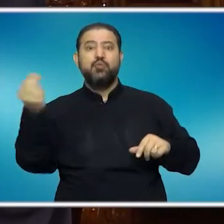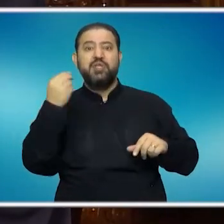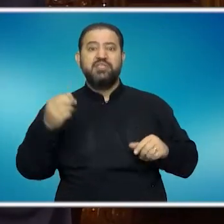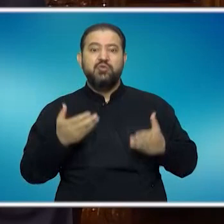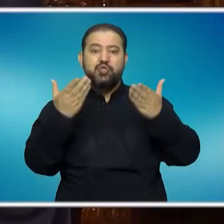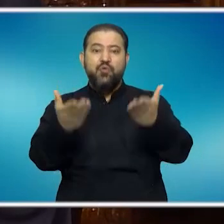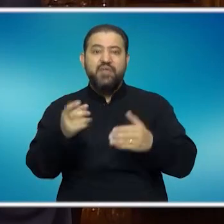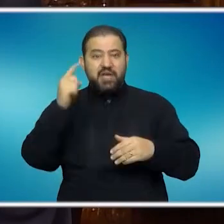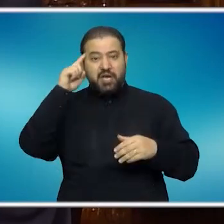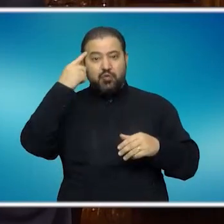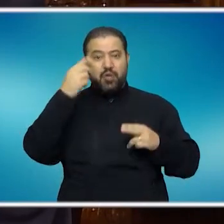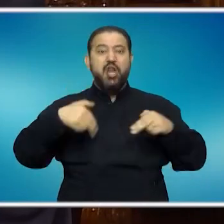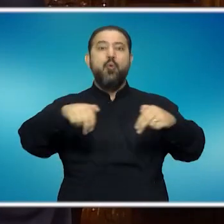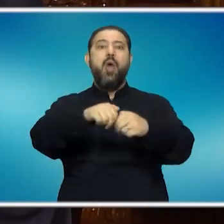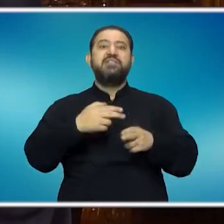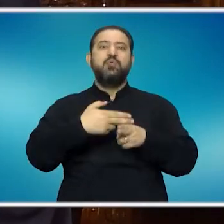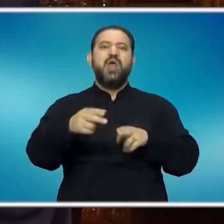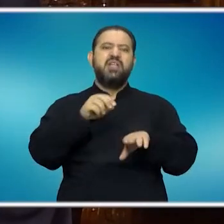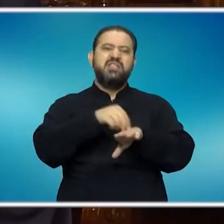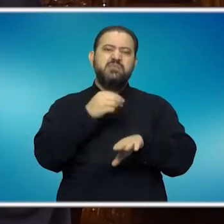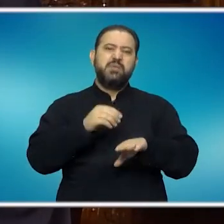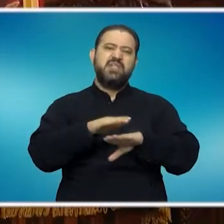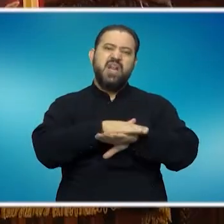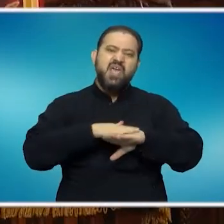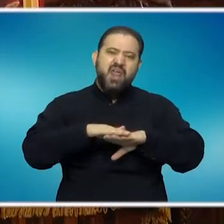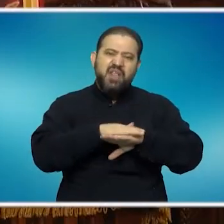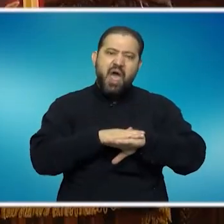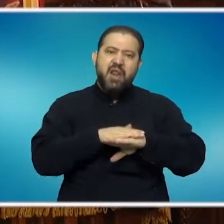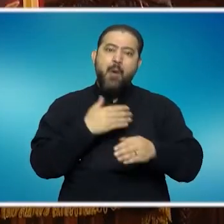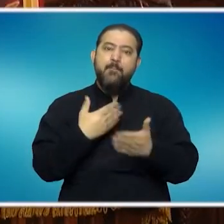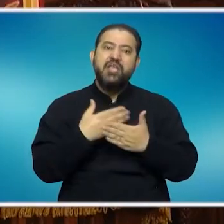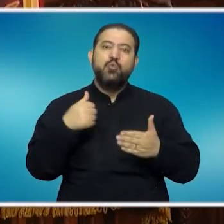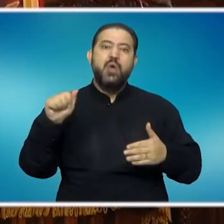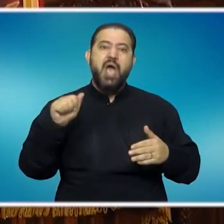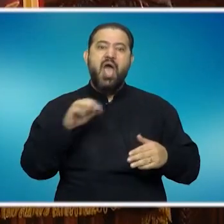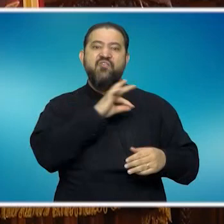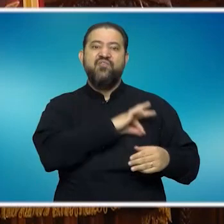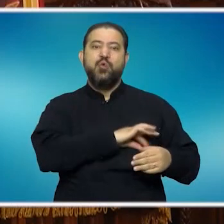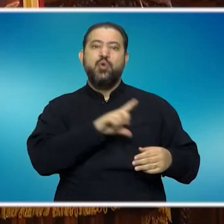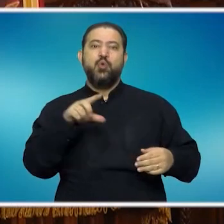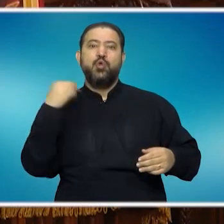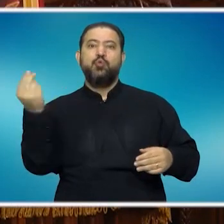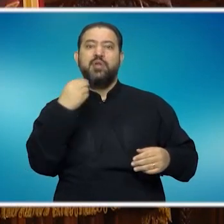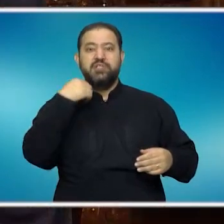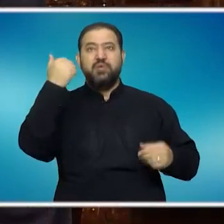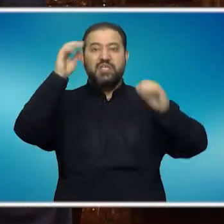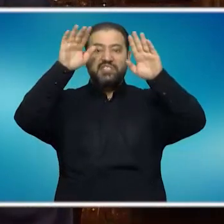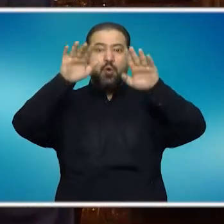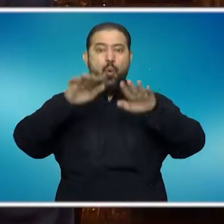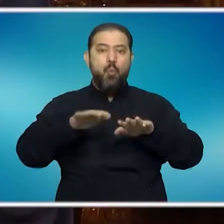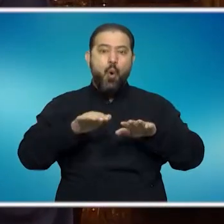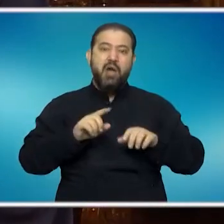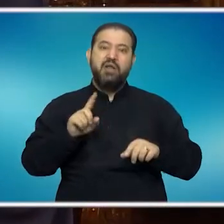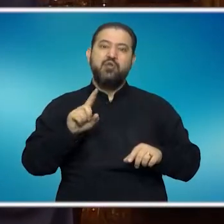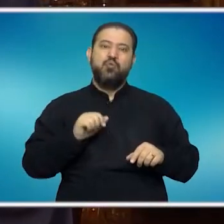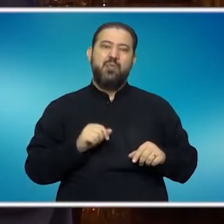oferim gândurile noastre curate, simțămintele, iubirea, iertarea. Pentru că Fiul lui Dumnezeu când se